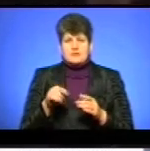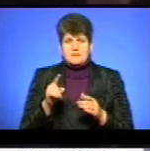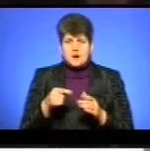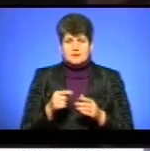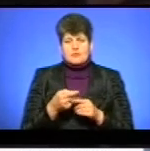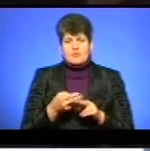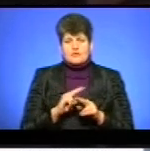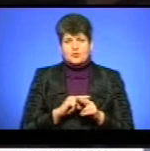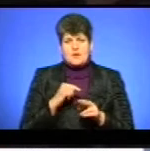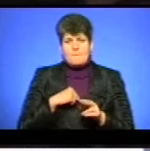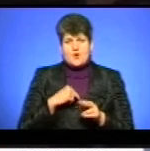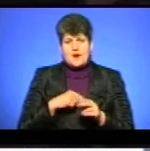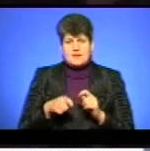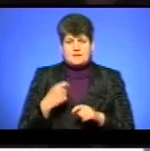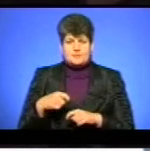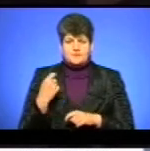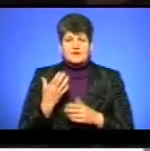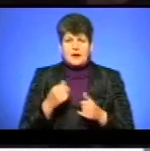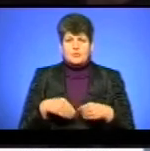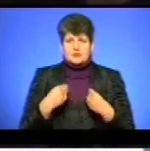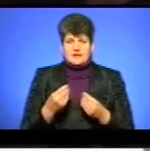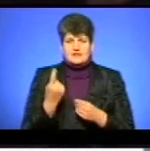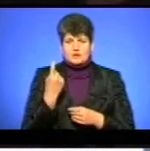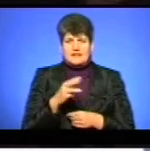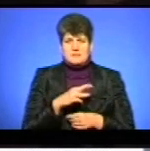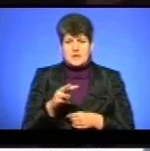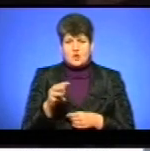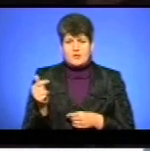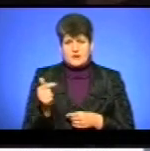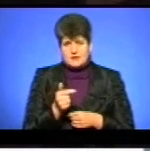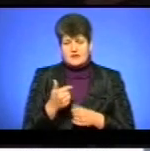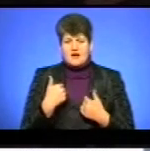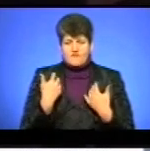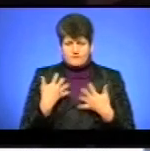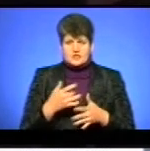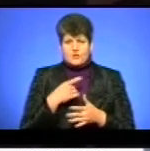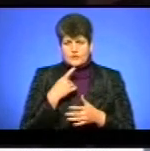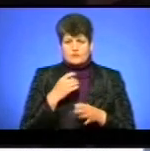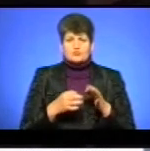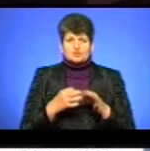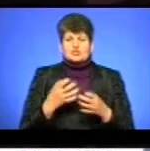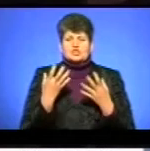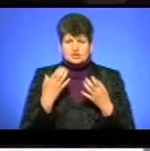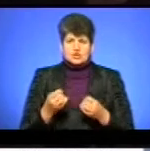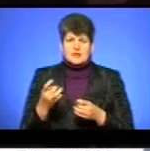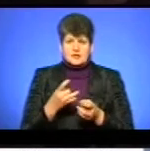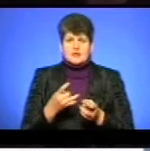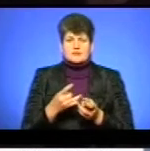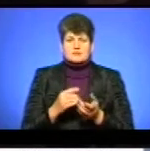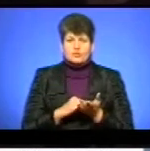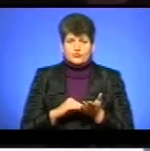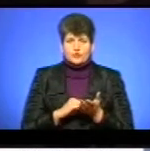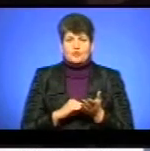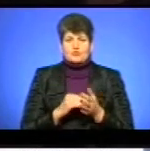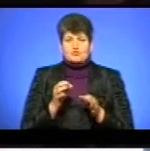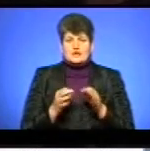моральних збитків. Так, я подав цивільний позов на 1 000 000 гривень. Я вже заявляв в суді і ще заявляю перед журналістами, що